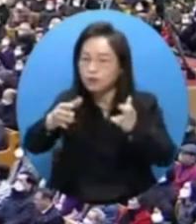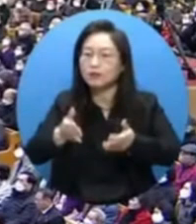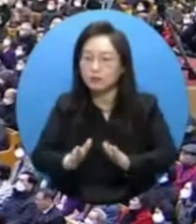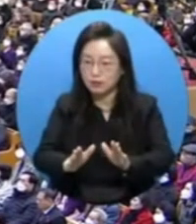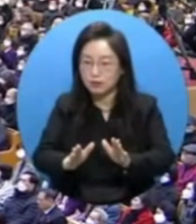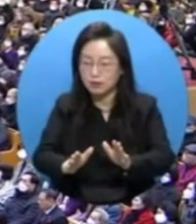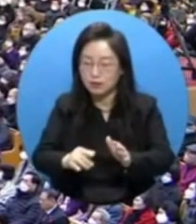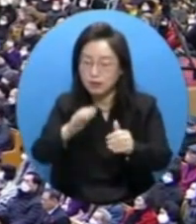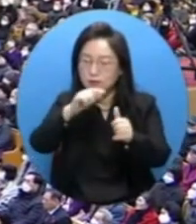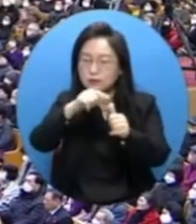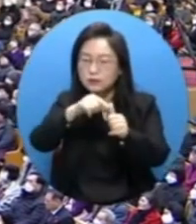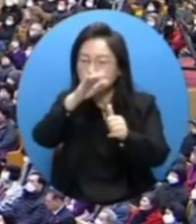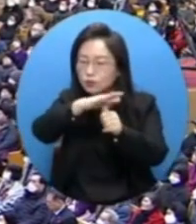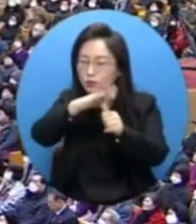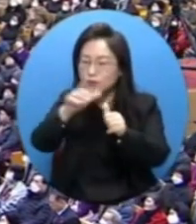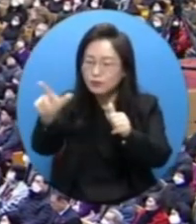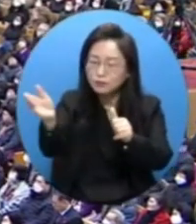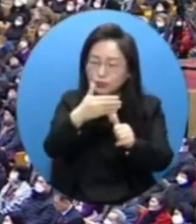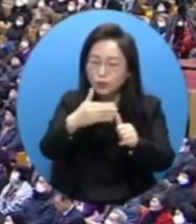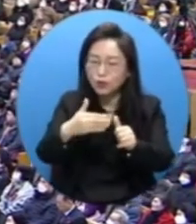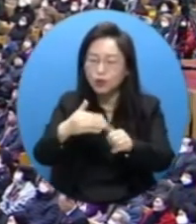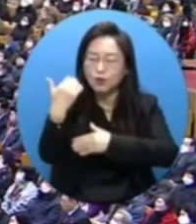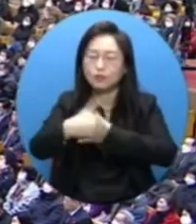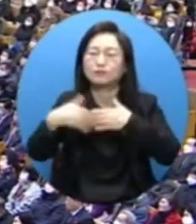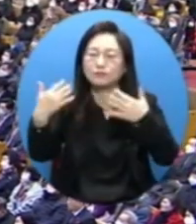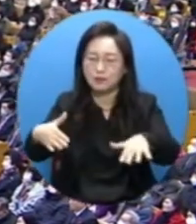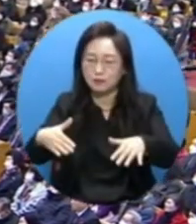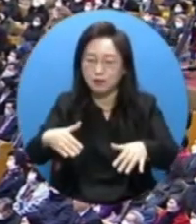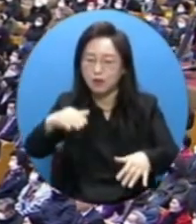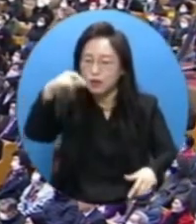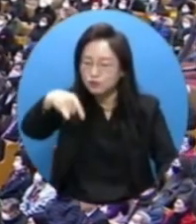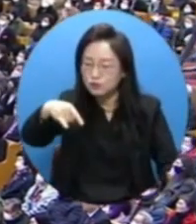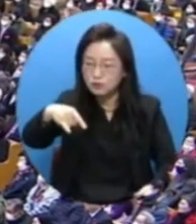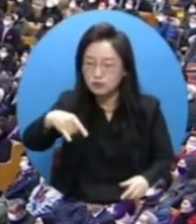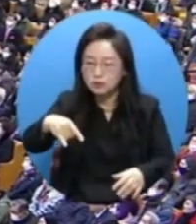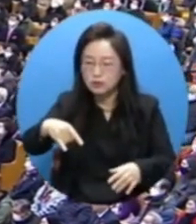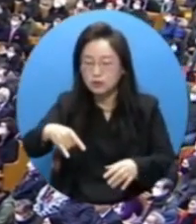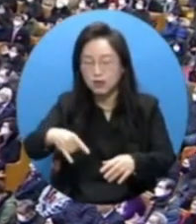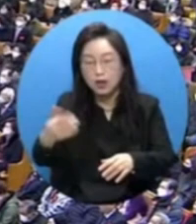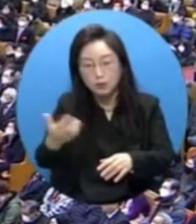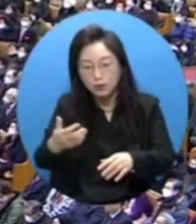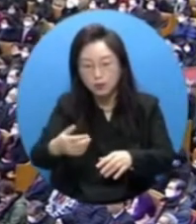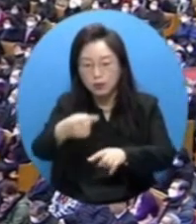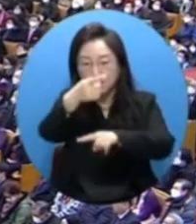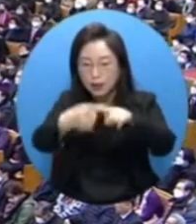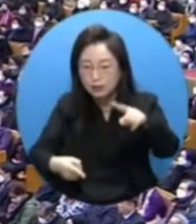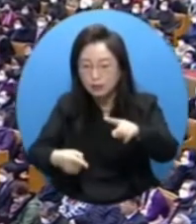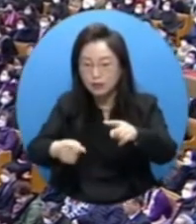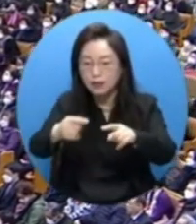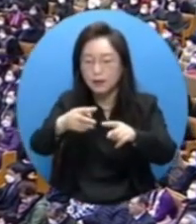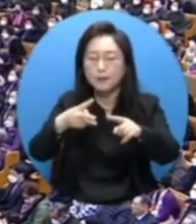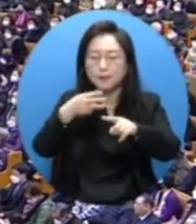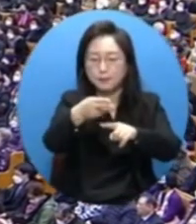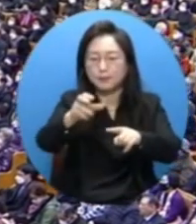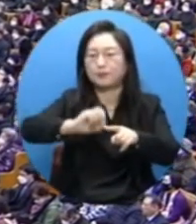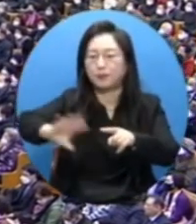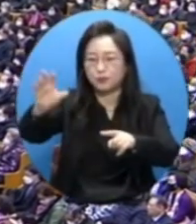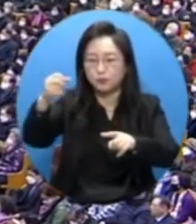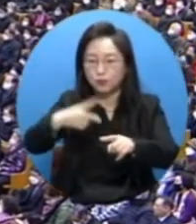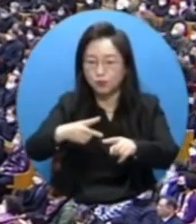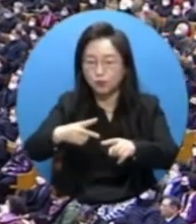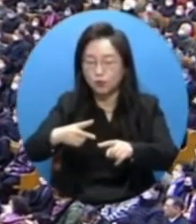빈약했습니다 초등학교 위궤양으로 위에 반을 절제해내고 고등학교를 할 때는 식도 정맥류에 의한